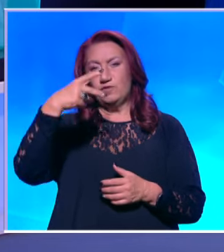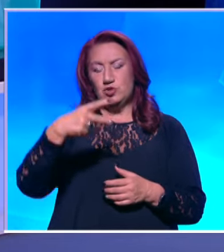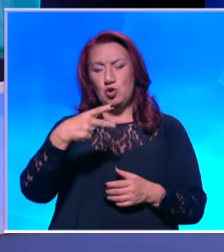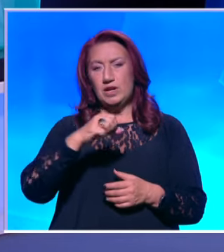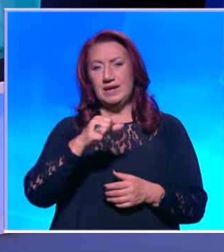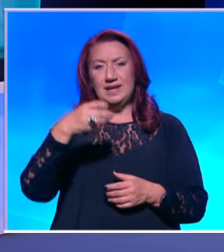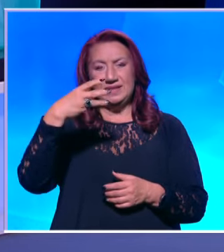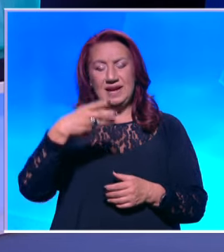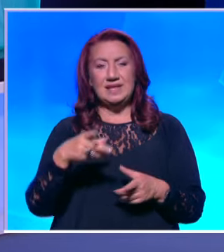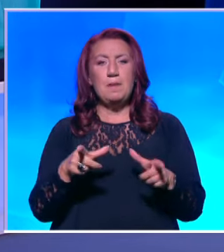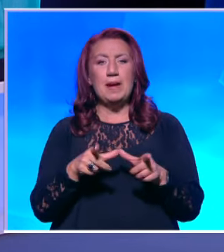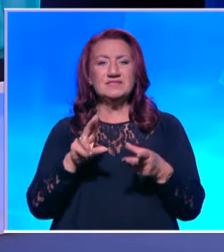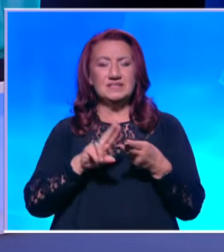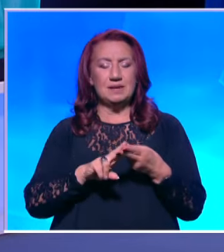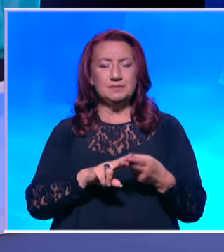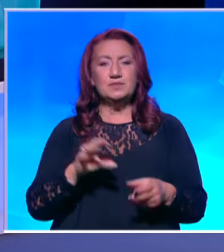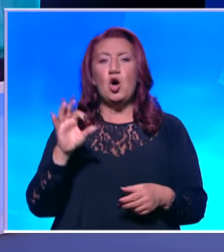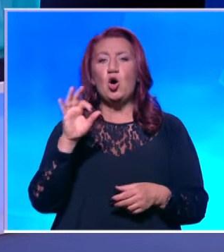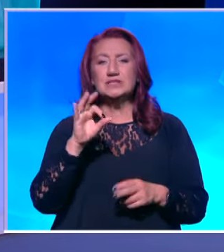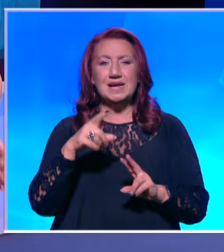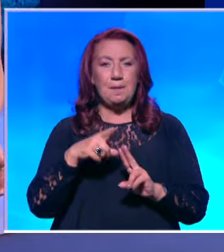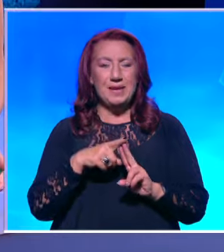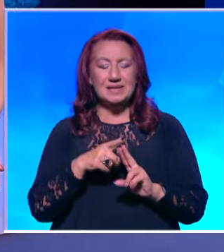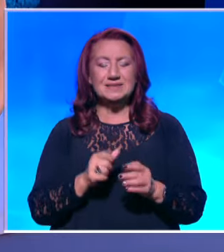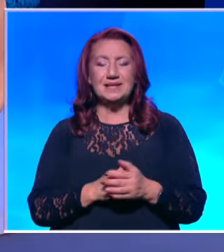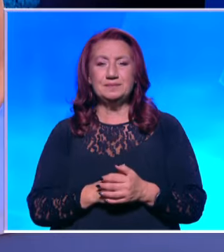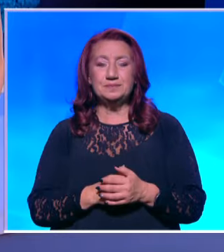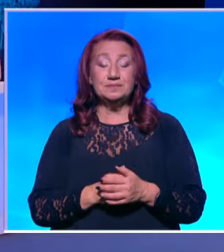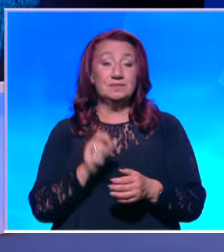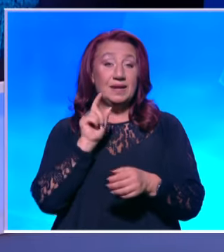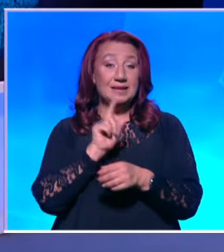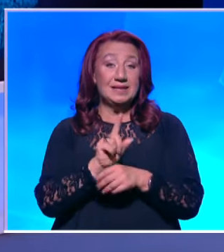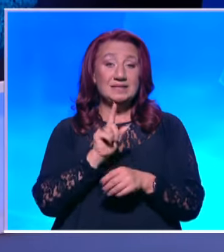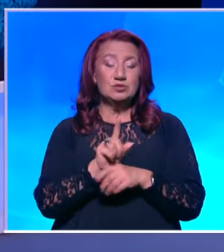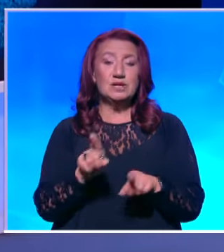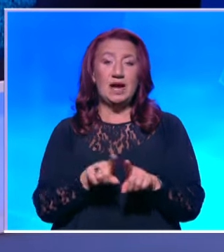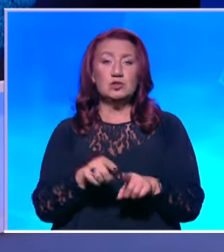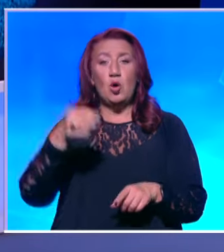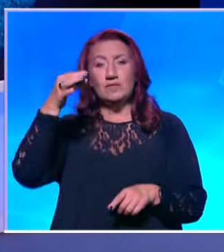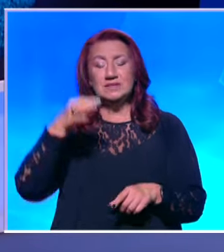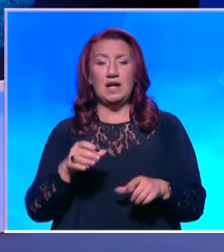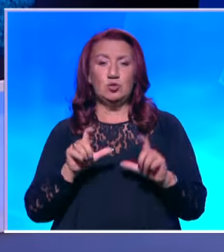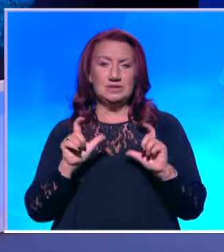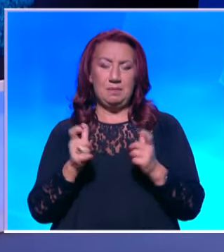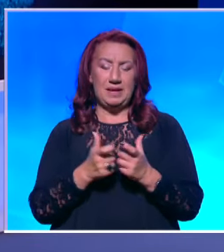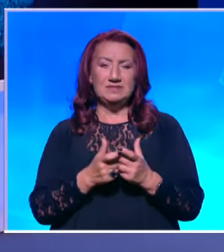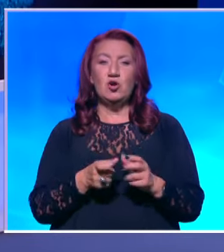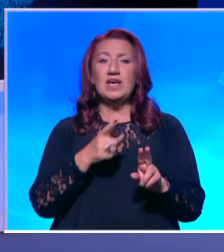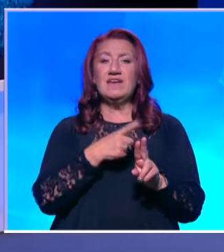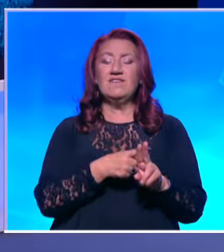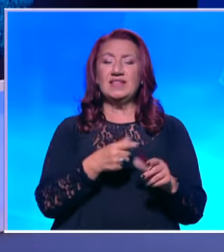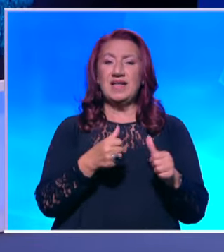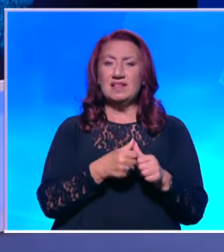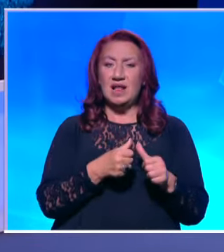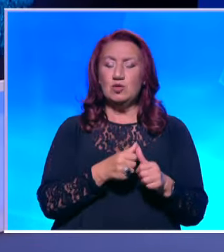завършиха макс верстапен и оскар пиастри 11 години като официално семейство ивет лалова и симоне колио празнуват